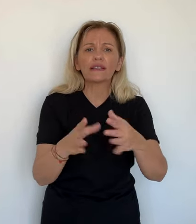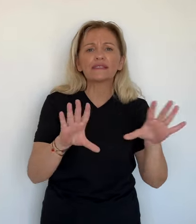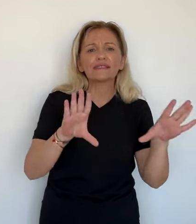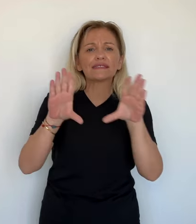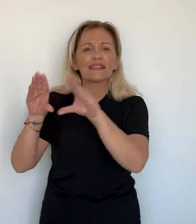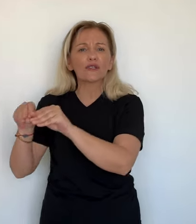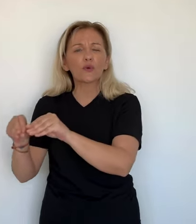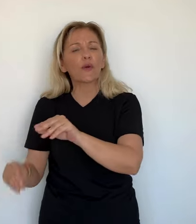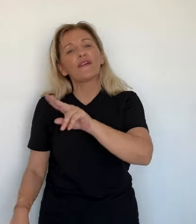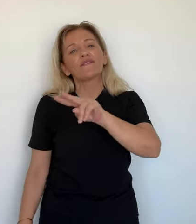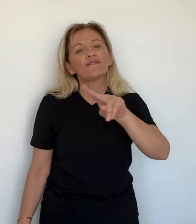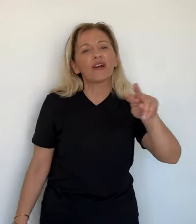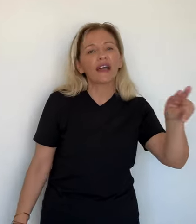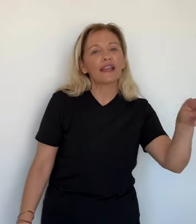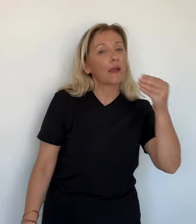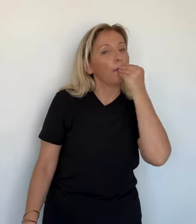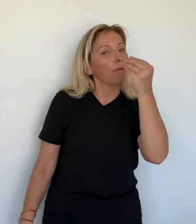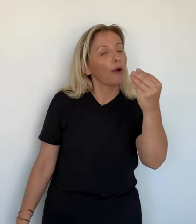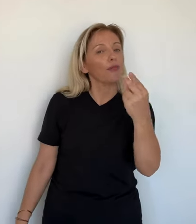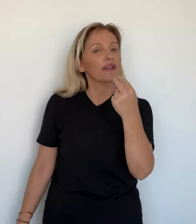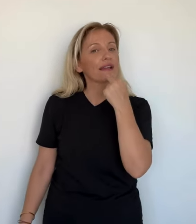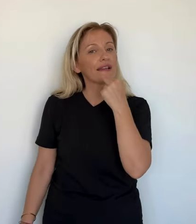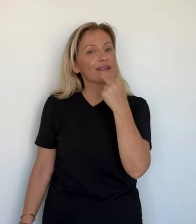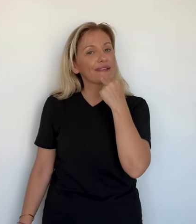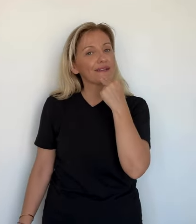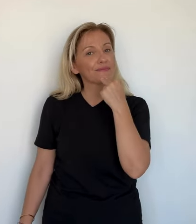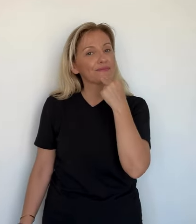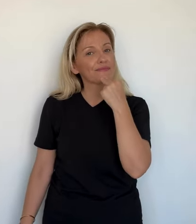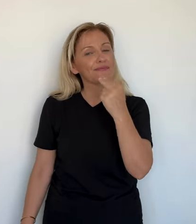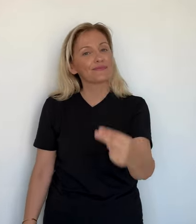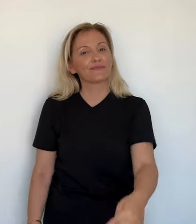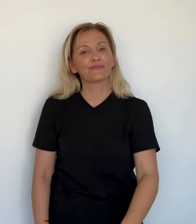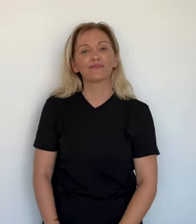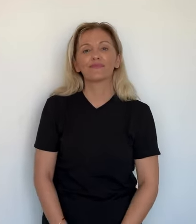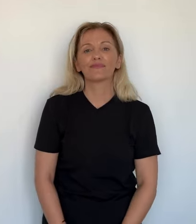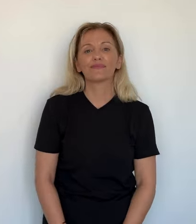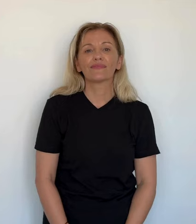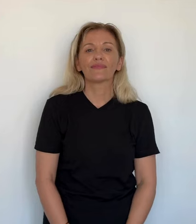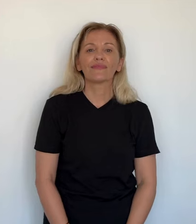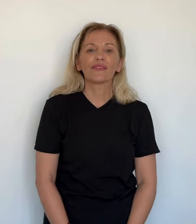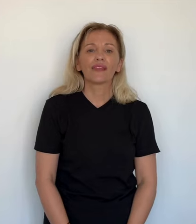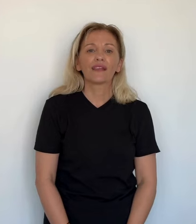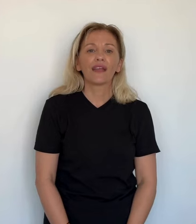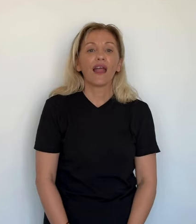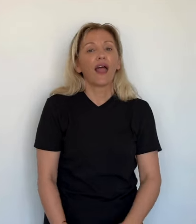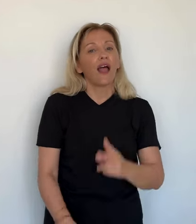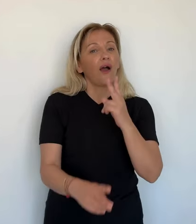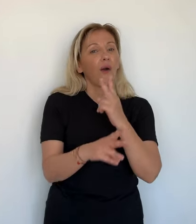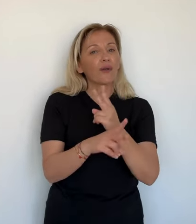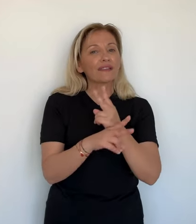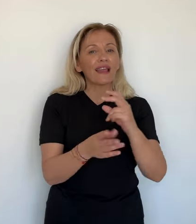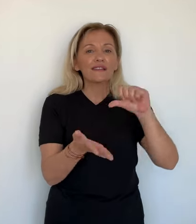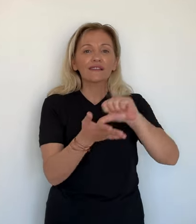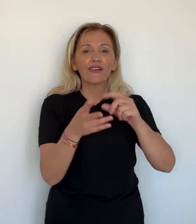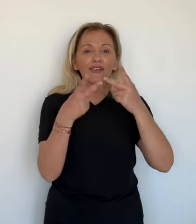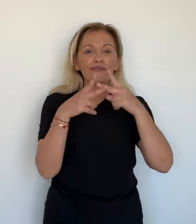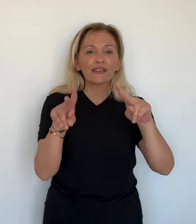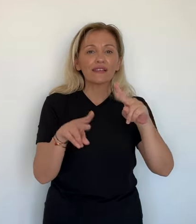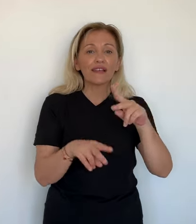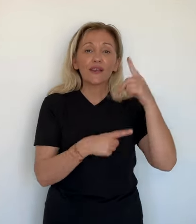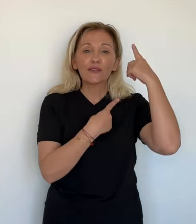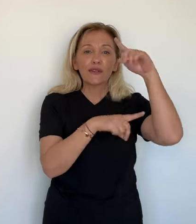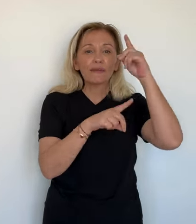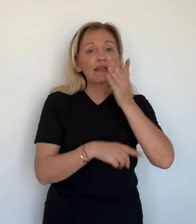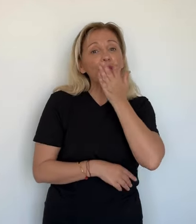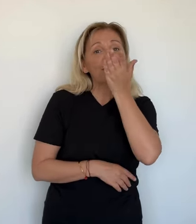d'excellentes tendances pour l'arrière-saison, qui est une saison sur laquelle nous aimons capitaliser parce qu'on a la possibilité de proposer de façon